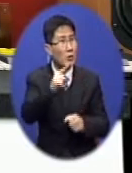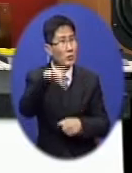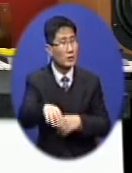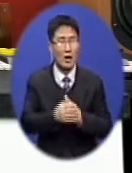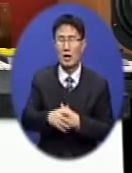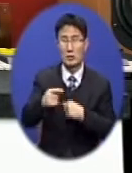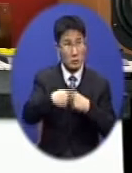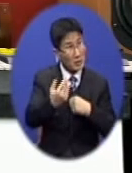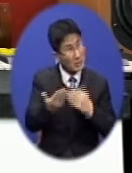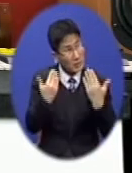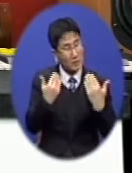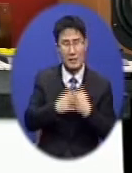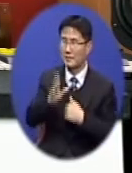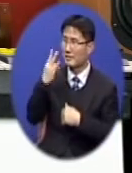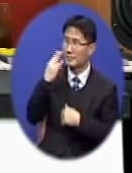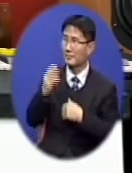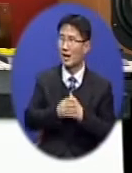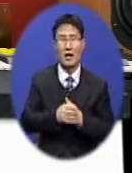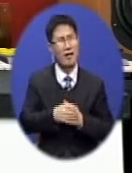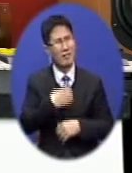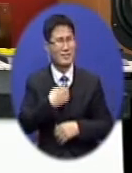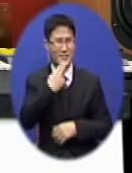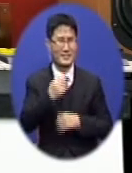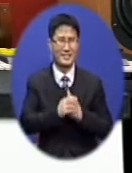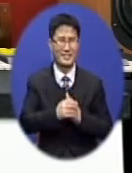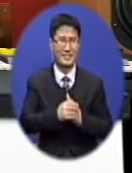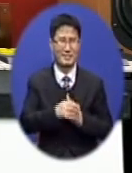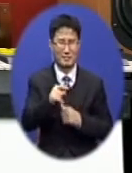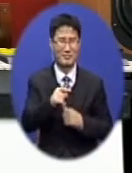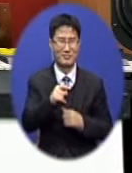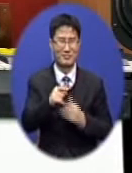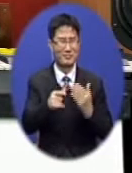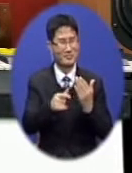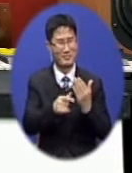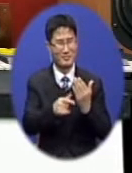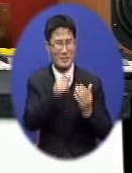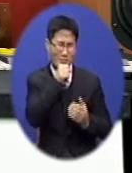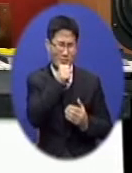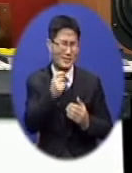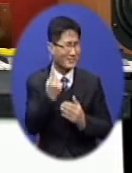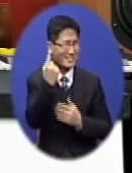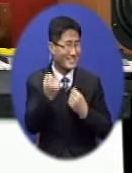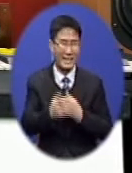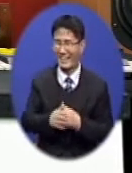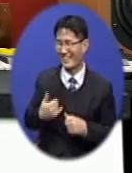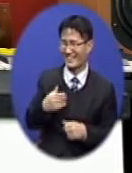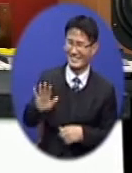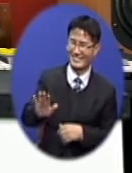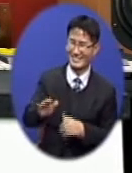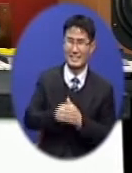예. 네. 아, 예. 뭐 이제 걱정 없네요. 표 나오는 거는 걱정 없어. 네. 무슨 말씀이세요?